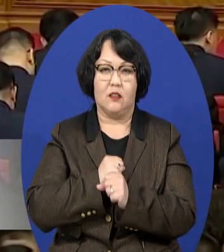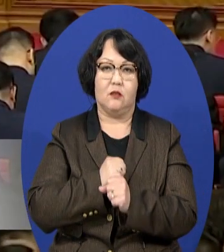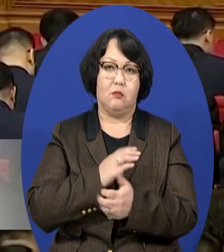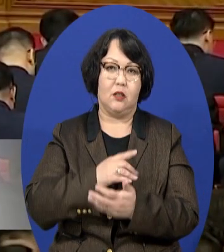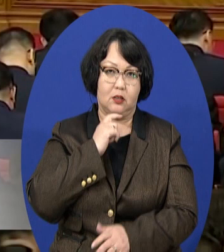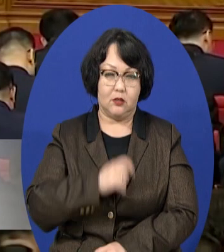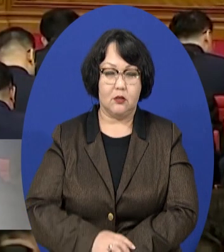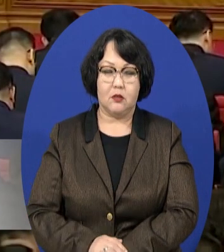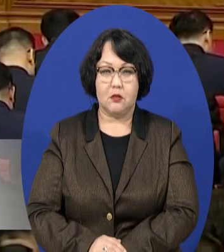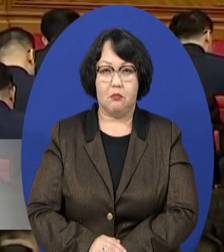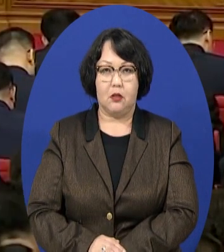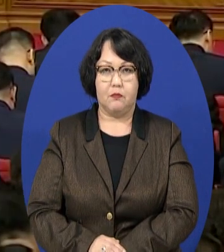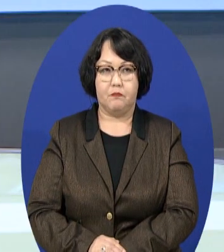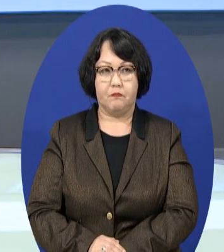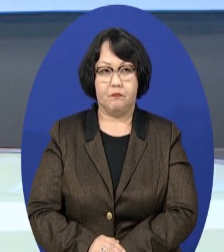байна.